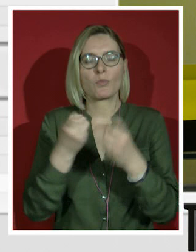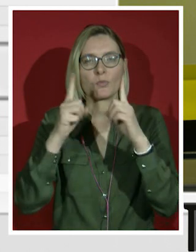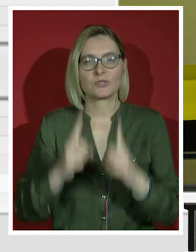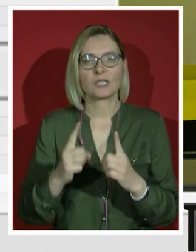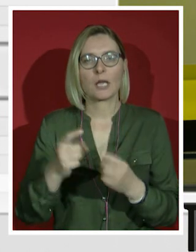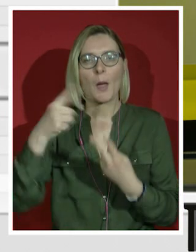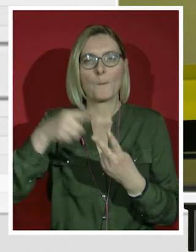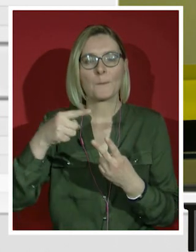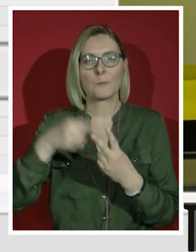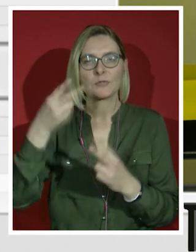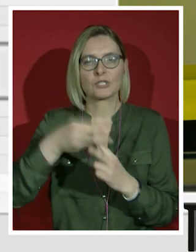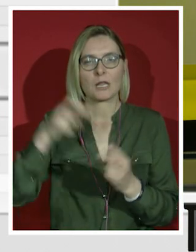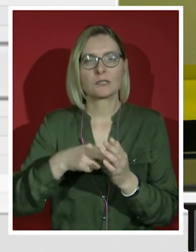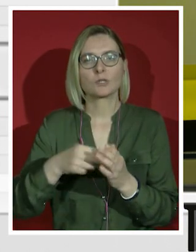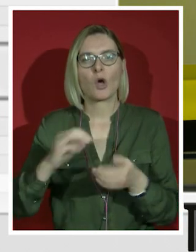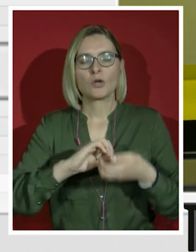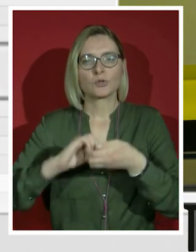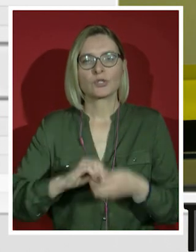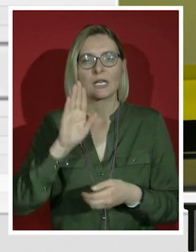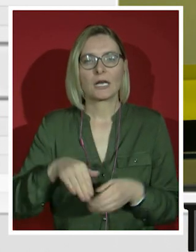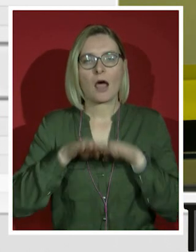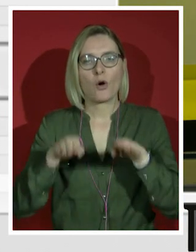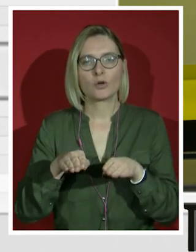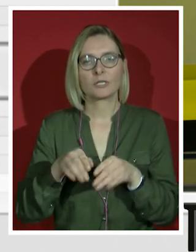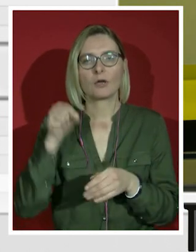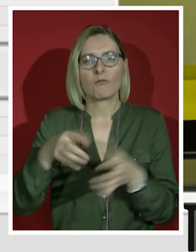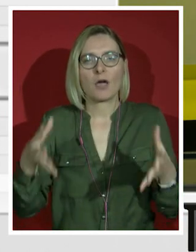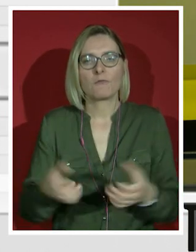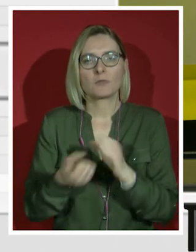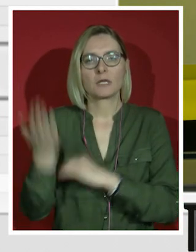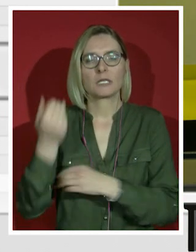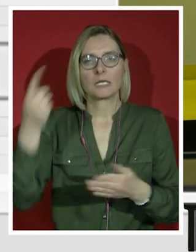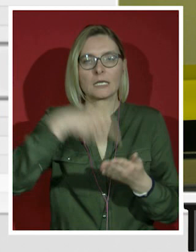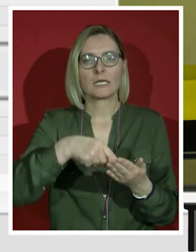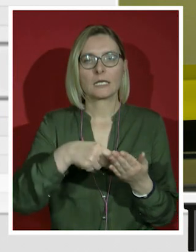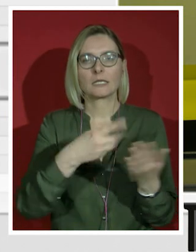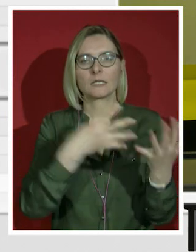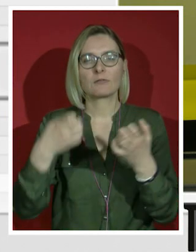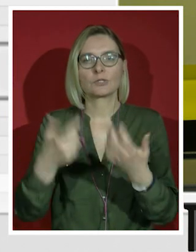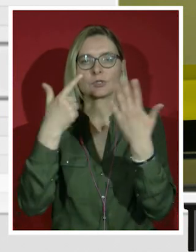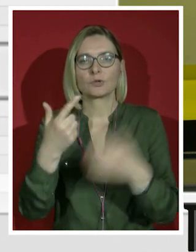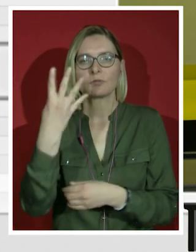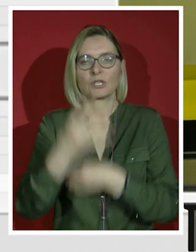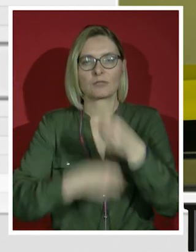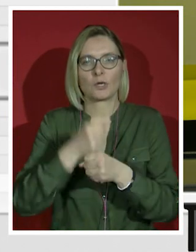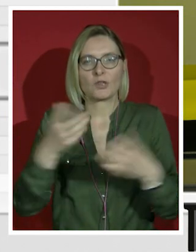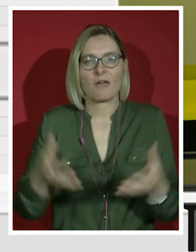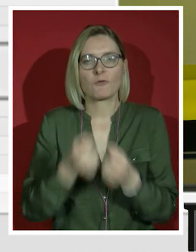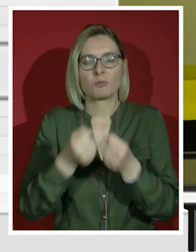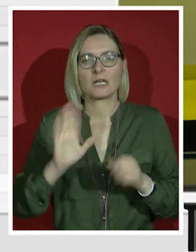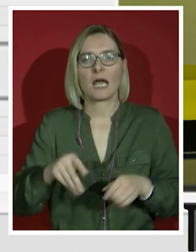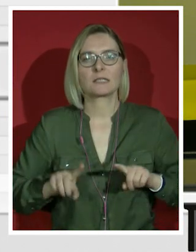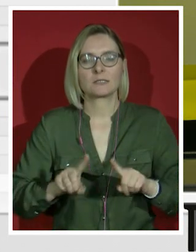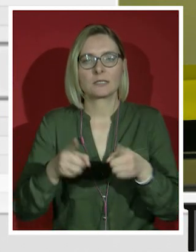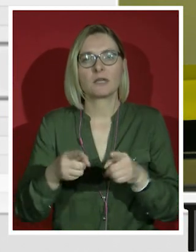на пчеларското сдружение Охрид. Пчеларското сдружение е формирано далечната 1974 година. На иницијатива